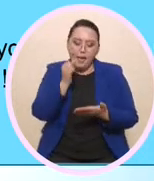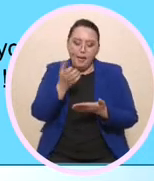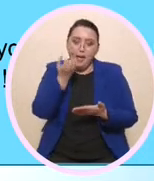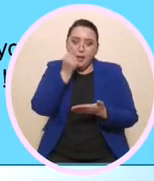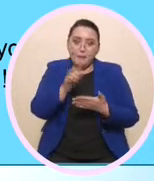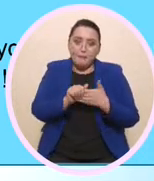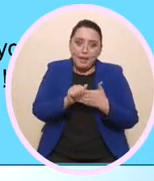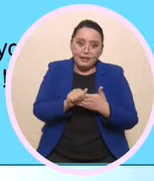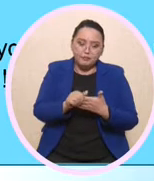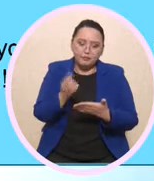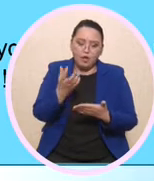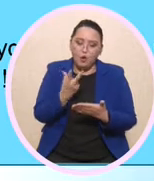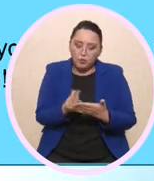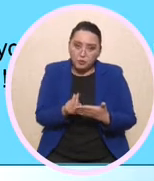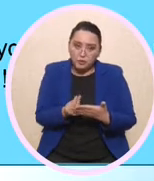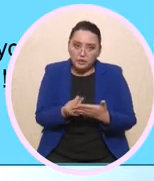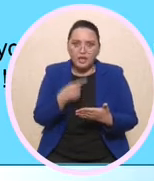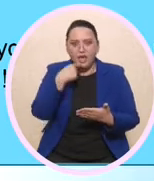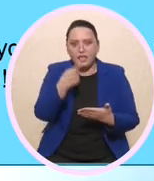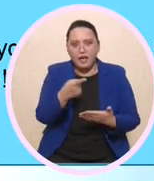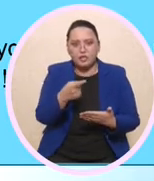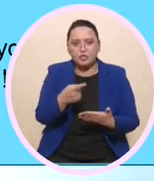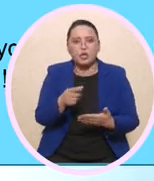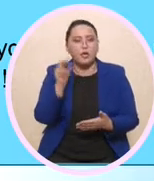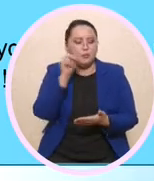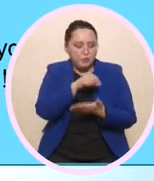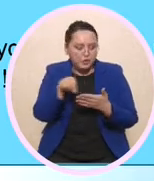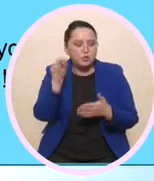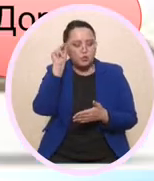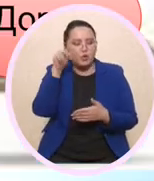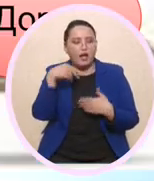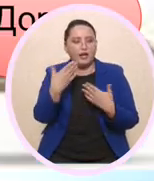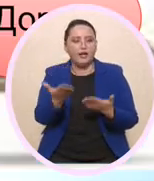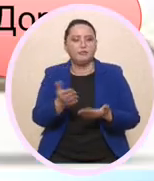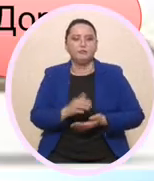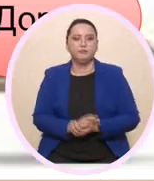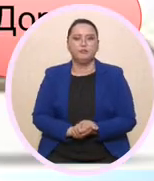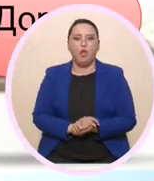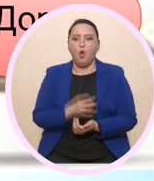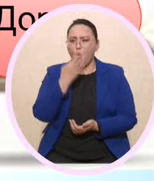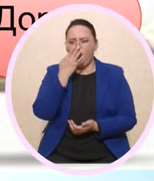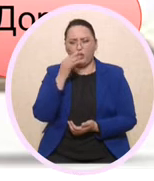нотлохотой ярьж бичиж сураараа хүүхдүүдээ.